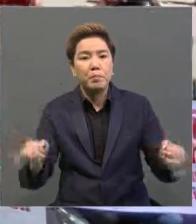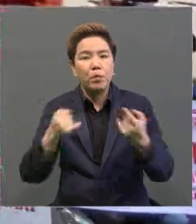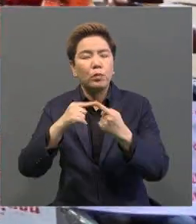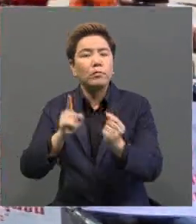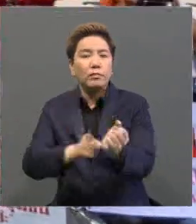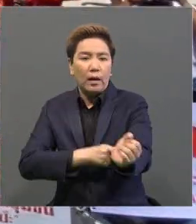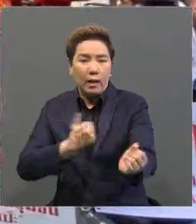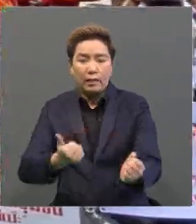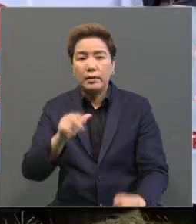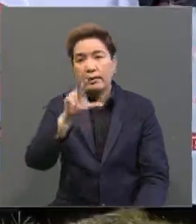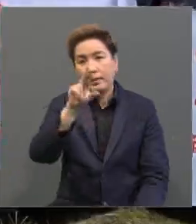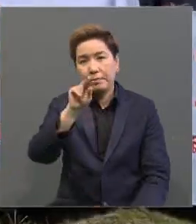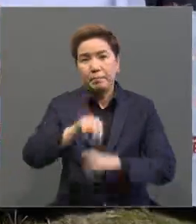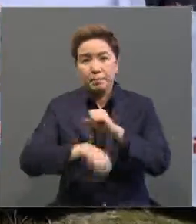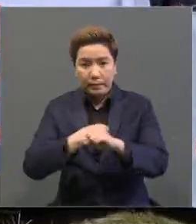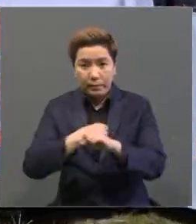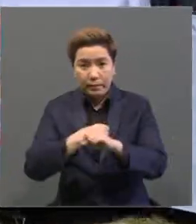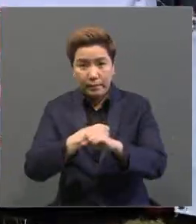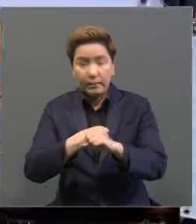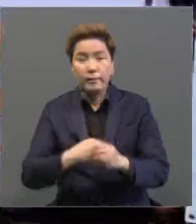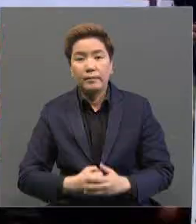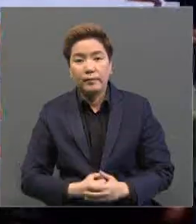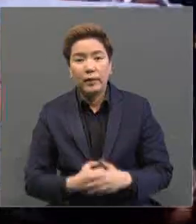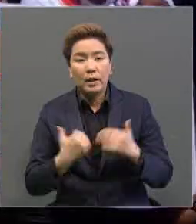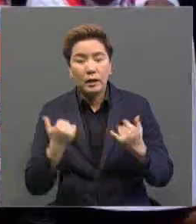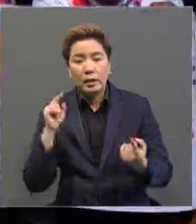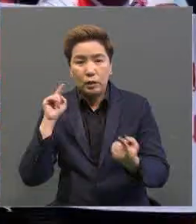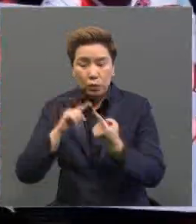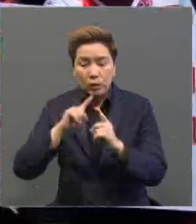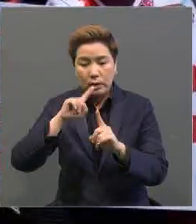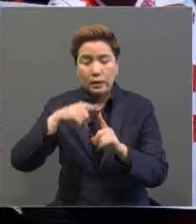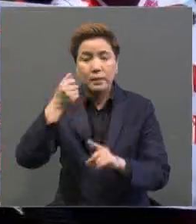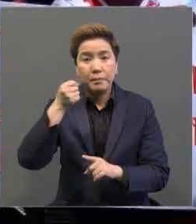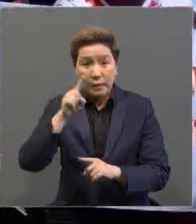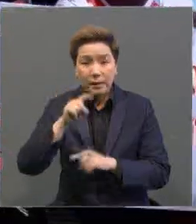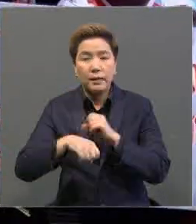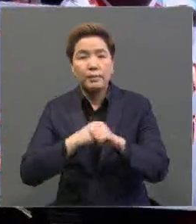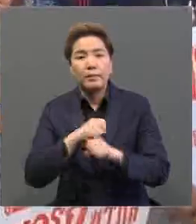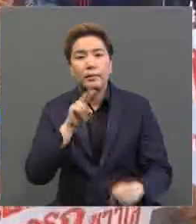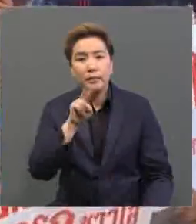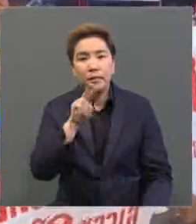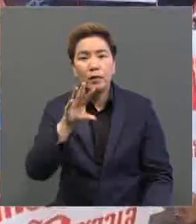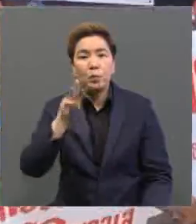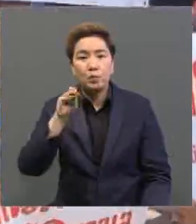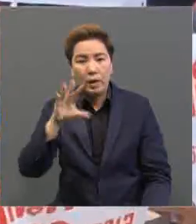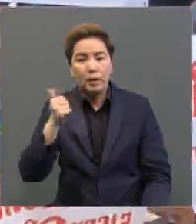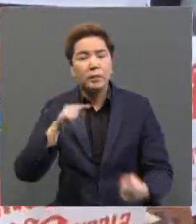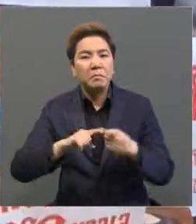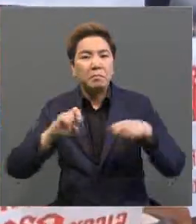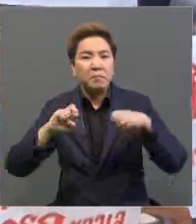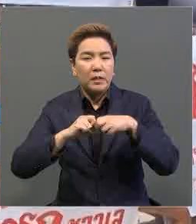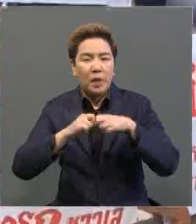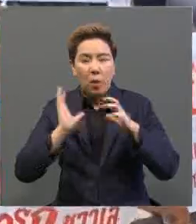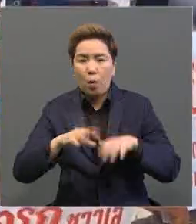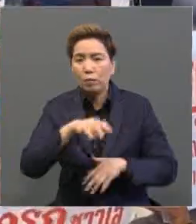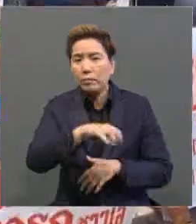มาอย่างยาวนานเกือบ30ปีจนกระทั่งเดือนพฤศจิกายน2565สถานการณ์ที่ชาวเ